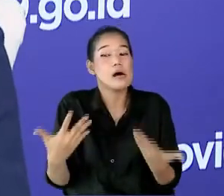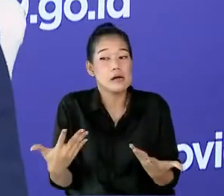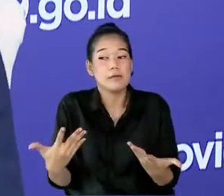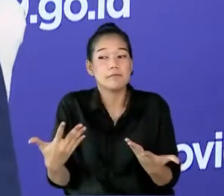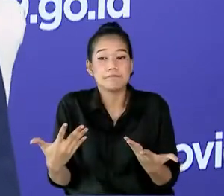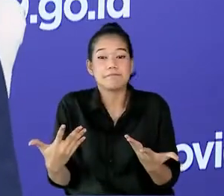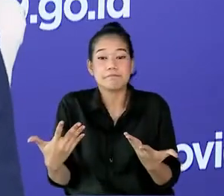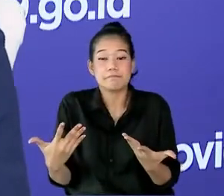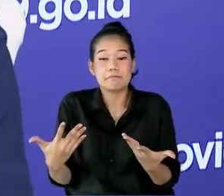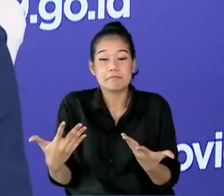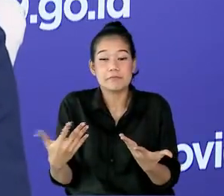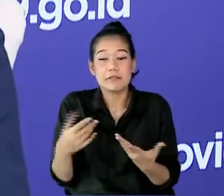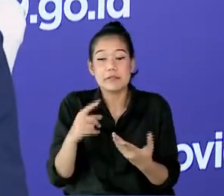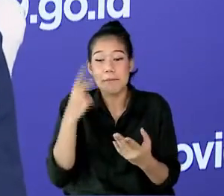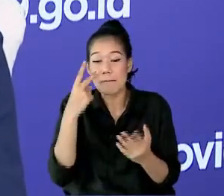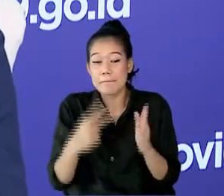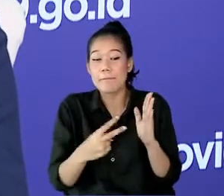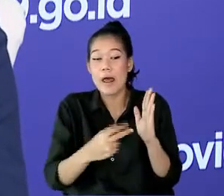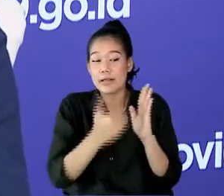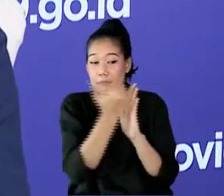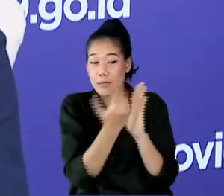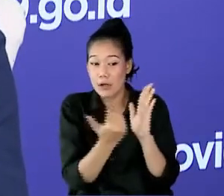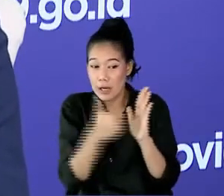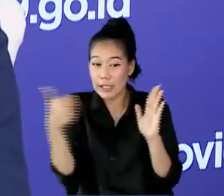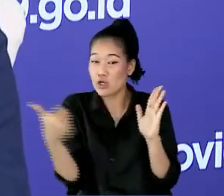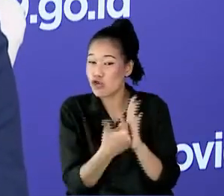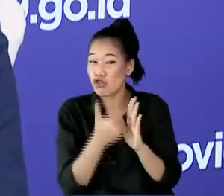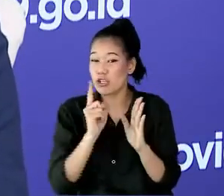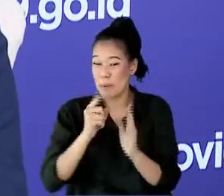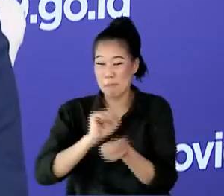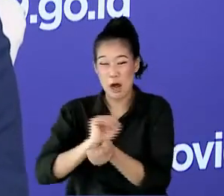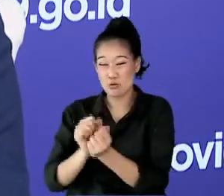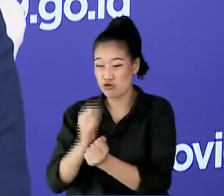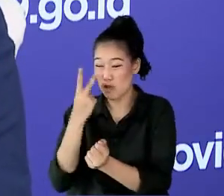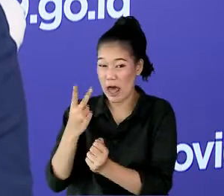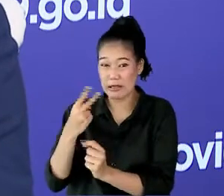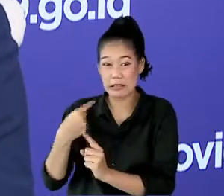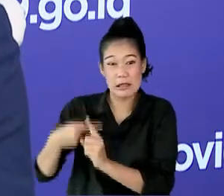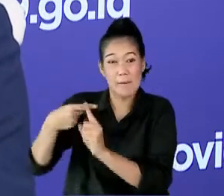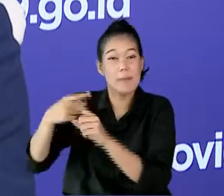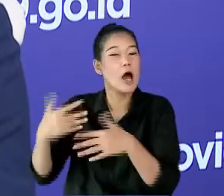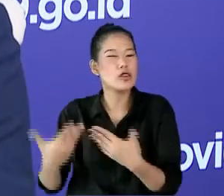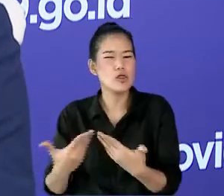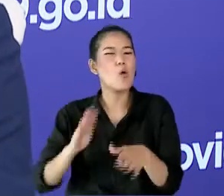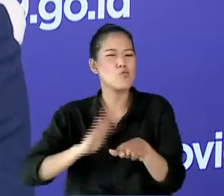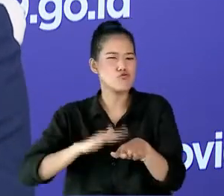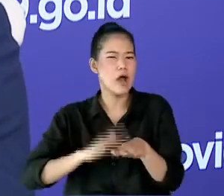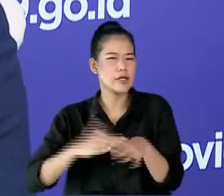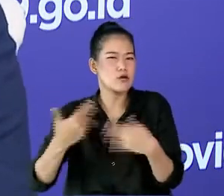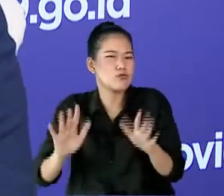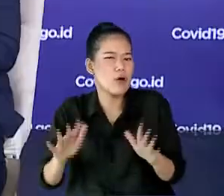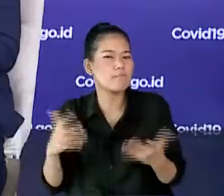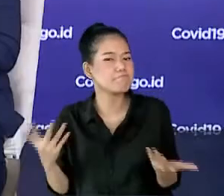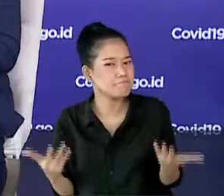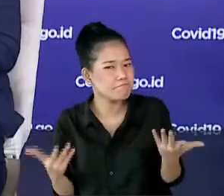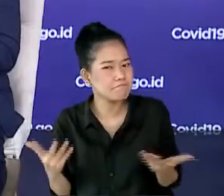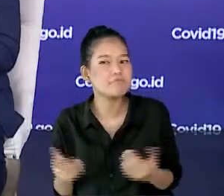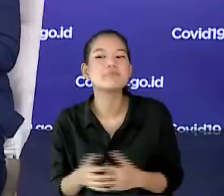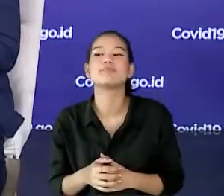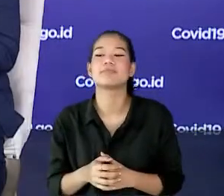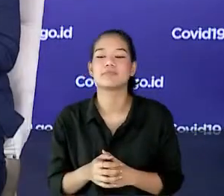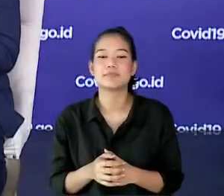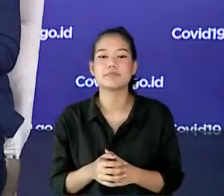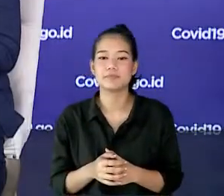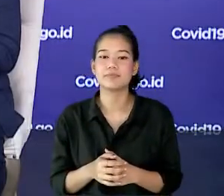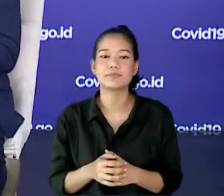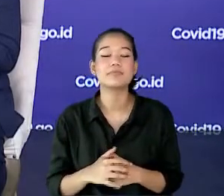ini naik karena memang angkanya naik atau memang seperti itu culture kita masih? Mas. Jadi